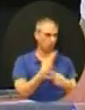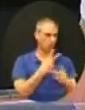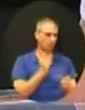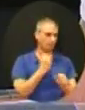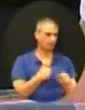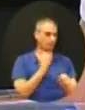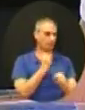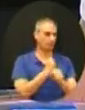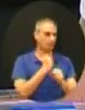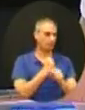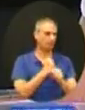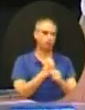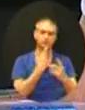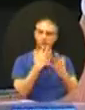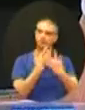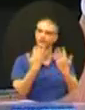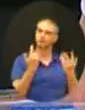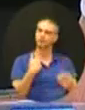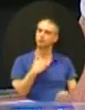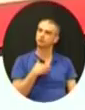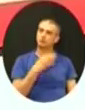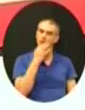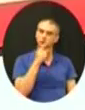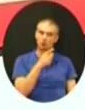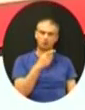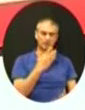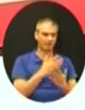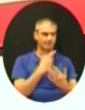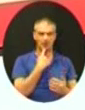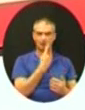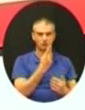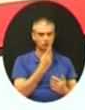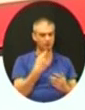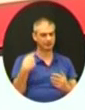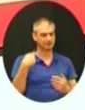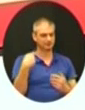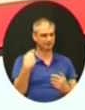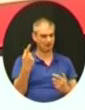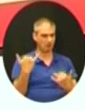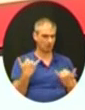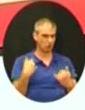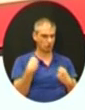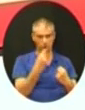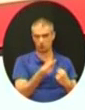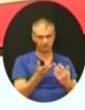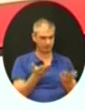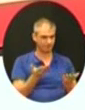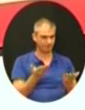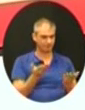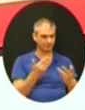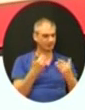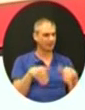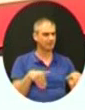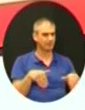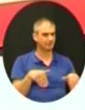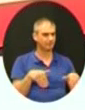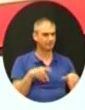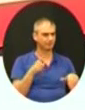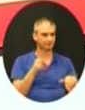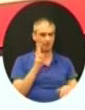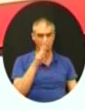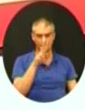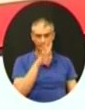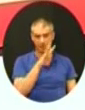מסוגלים לצאת לעבוד. ברור, ברור. אני רוצה לשאול אותך, אנחנו הזכרנו שהקצבה שניתנת היום לנכים עומדת